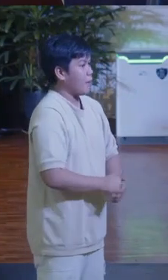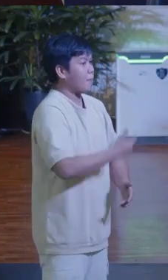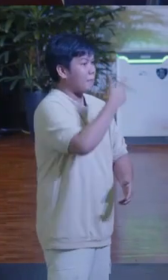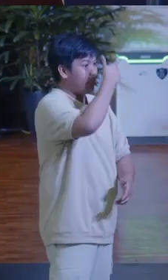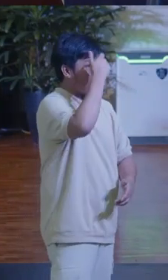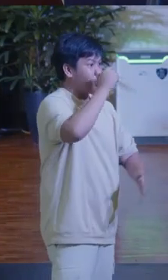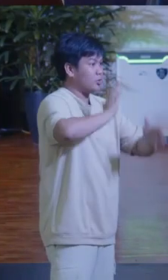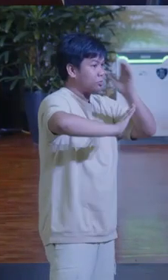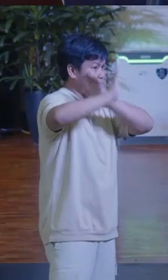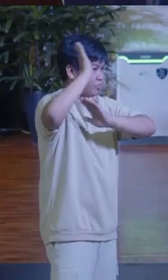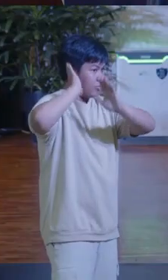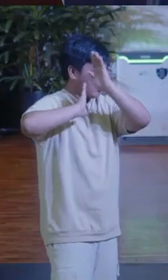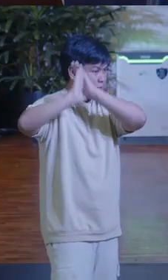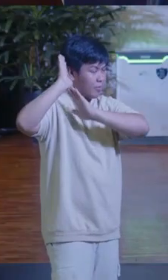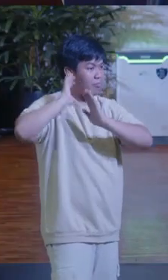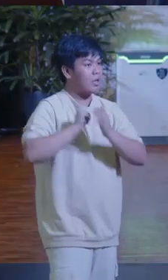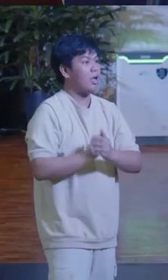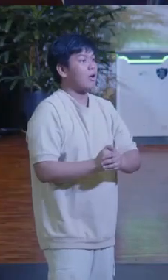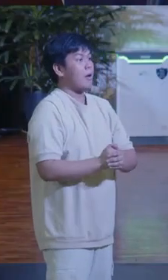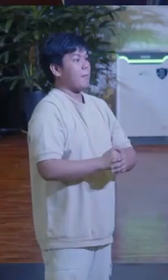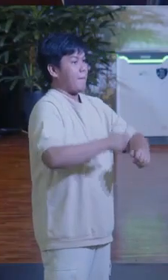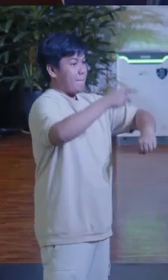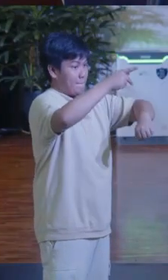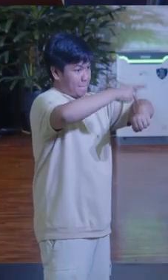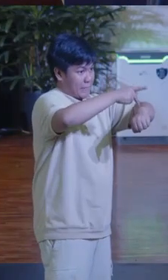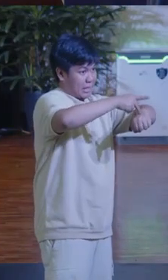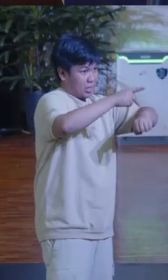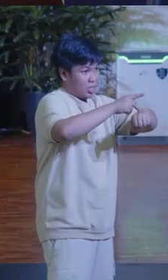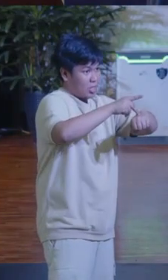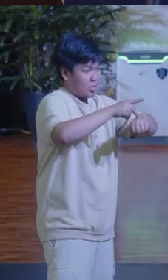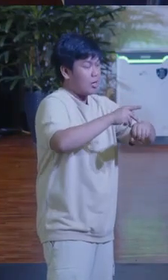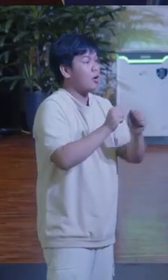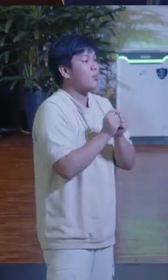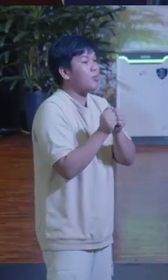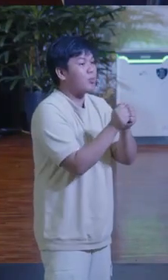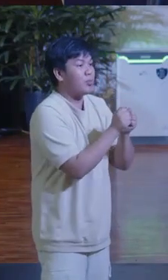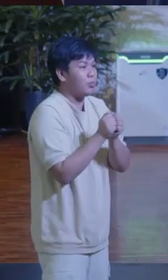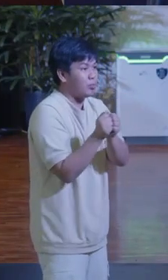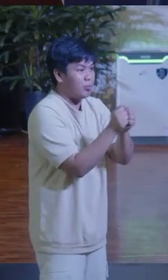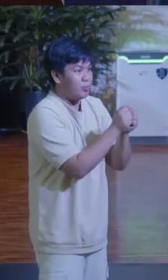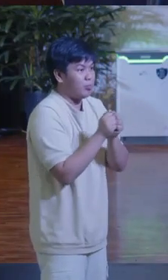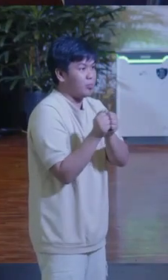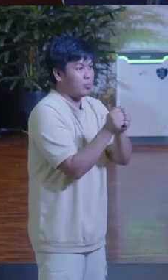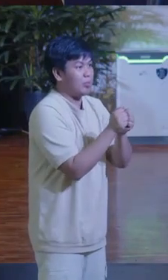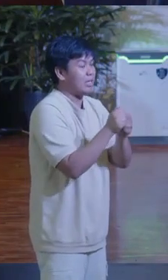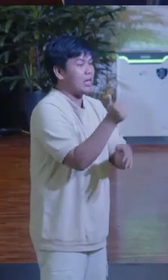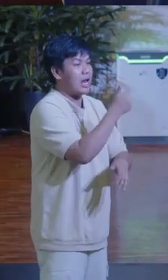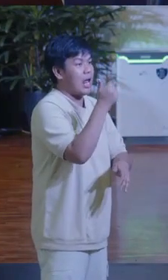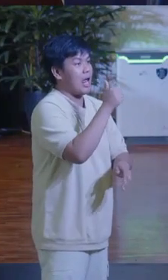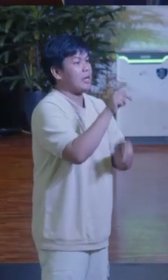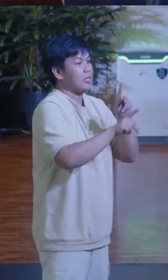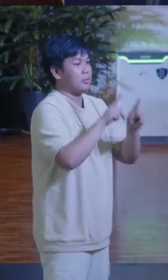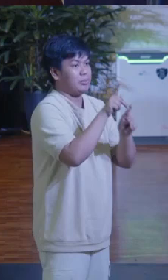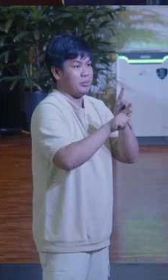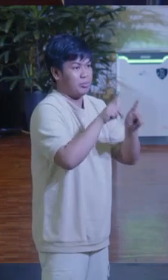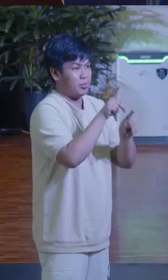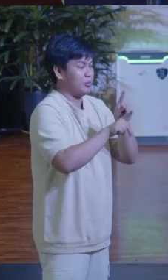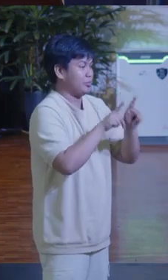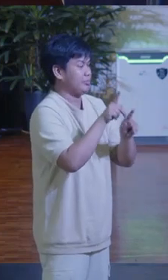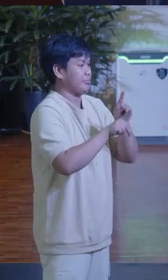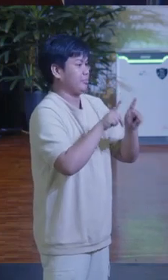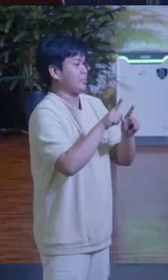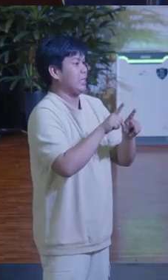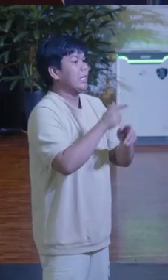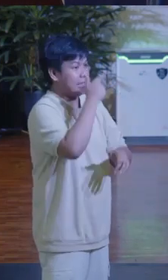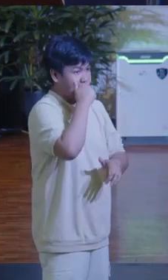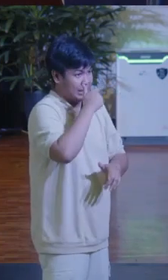before certain men came from James. Sino naman itong James na ito? Tignan niyo yung verse 9.